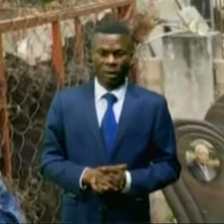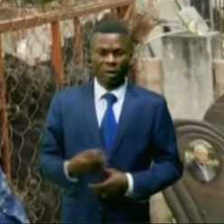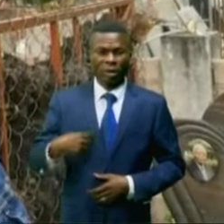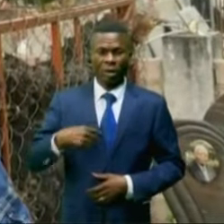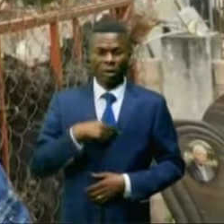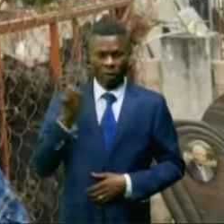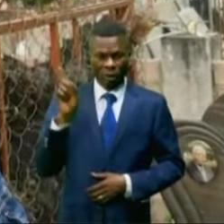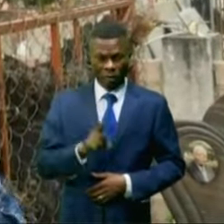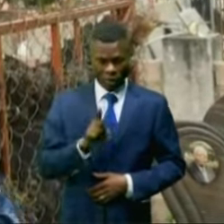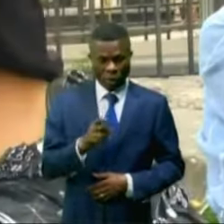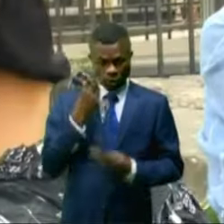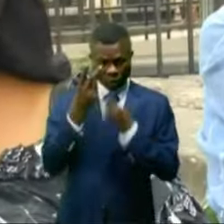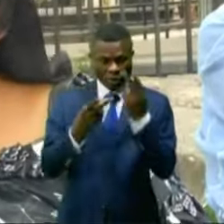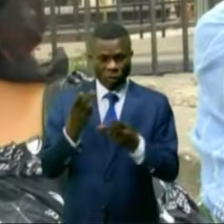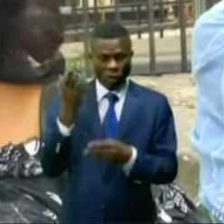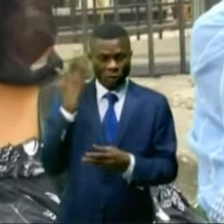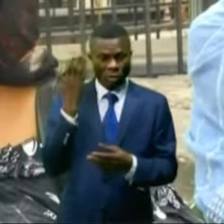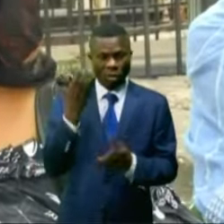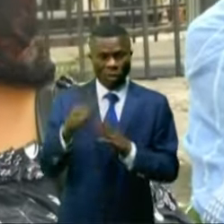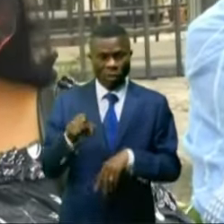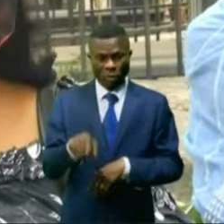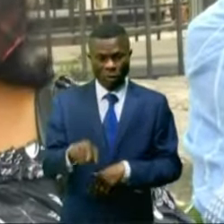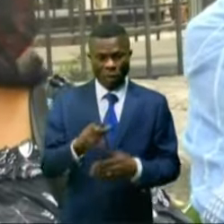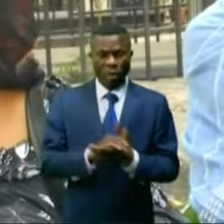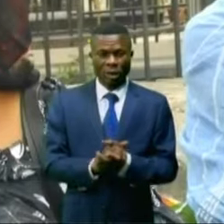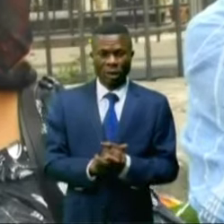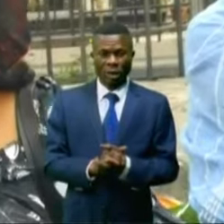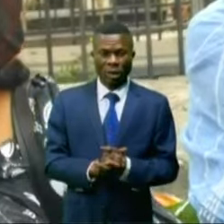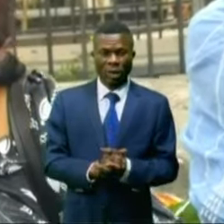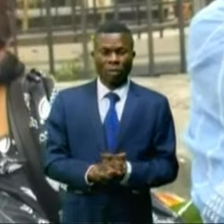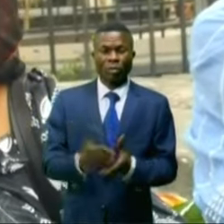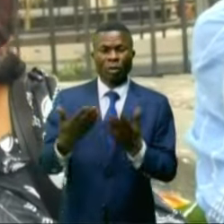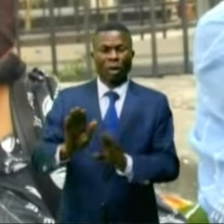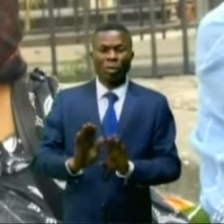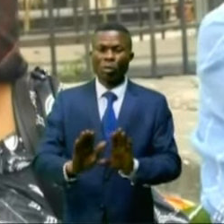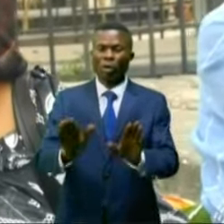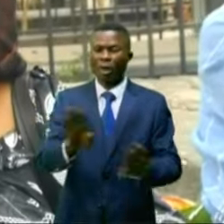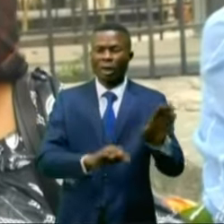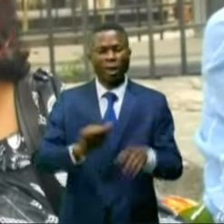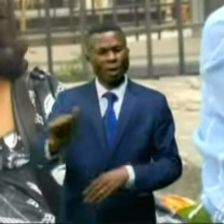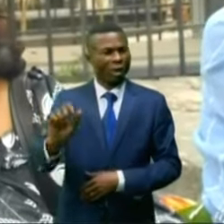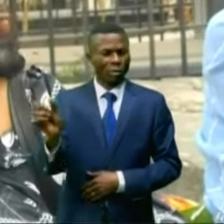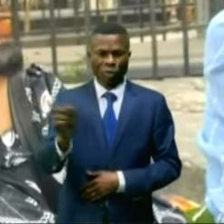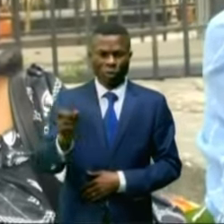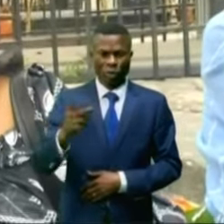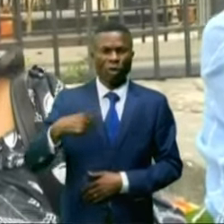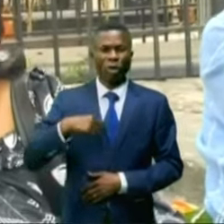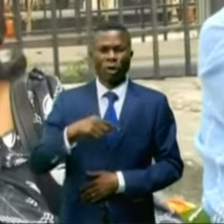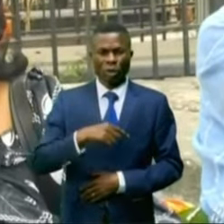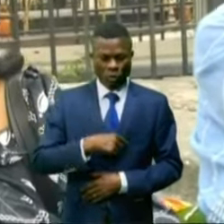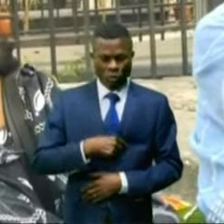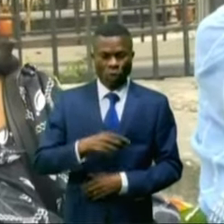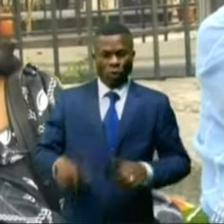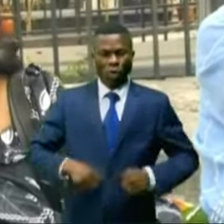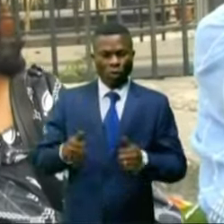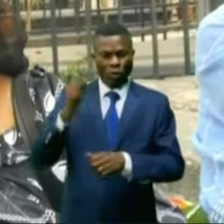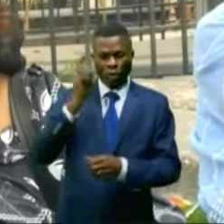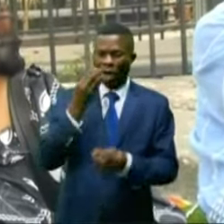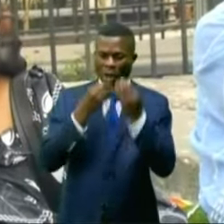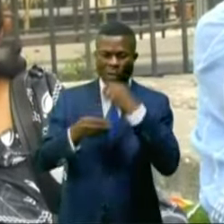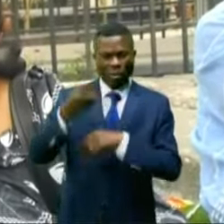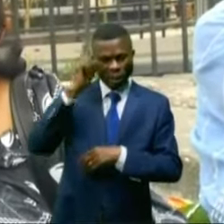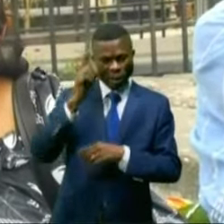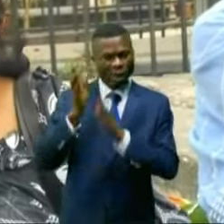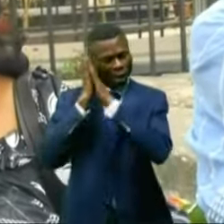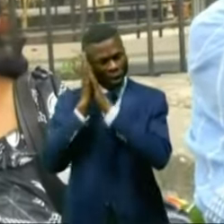le rendre visite. Je me suis relevé et laissé les morts enterrer les morts. Nous tous là qui n'aient rien que six camoufles voilà la